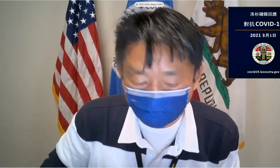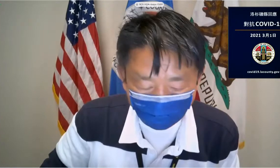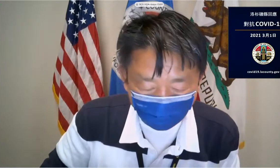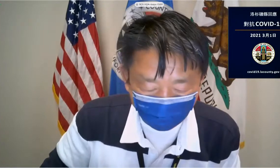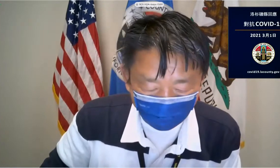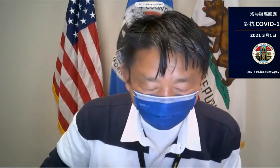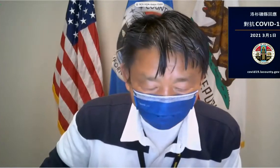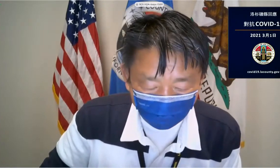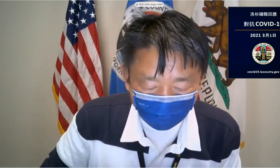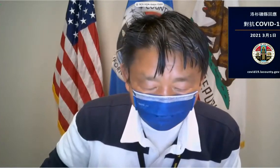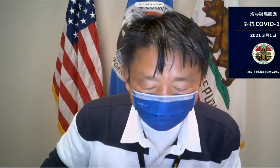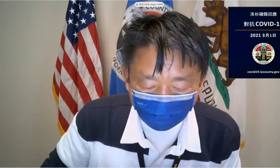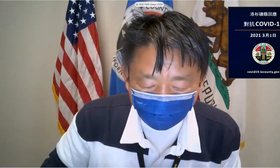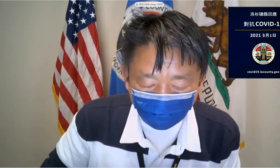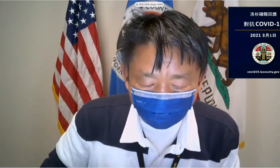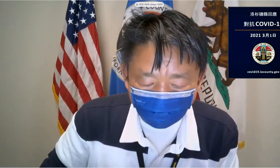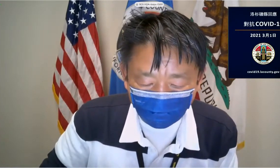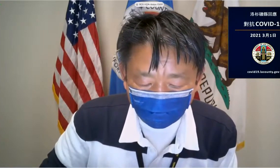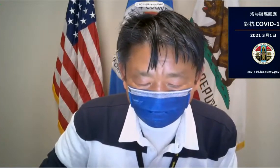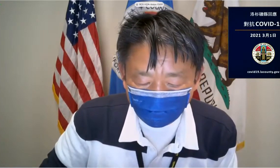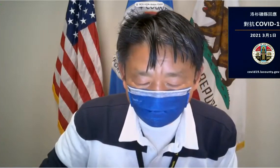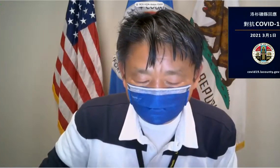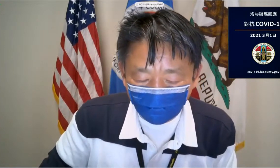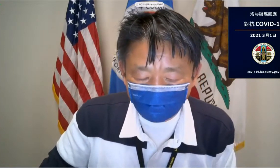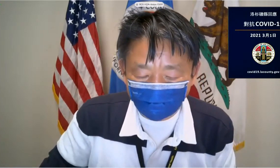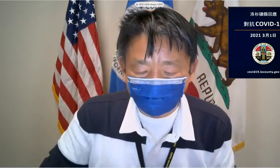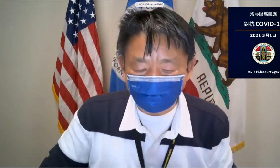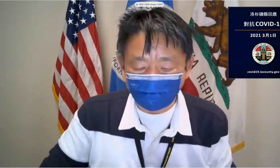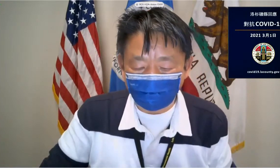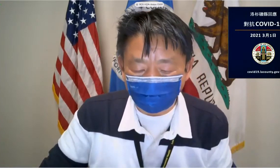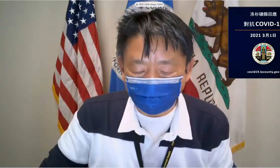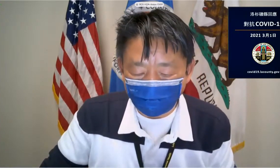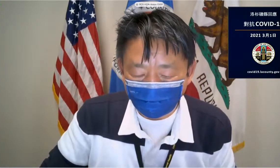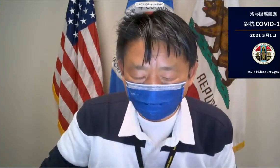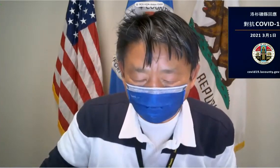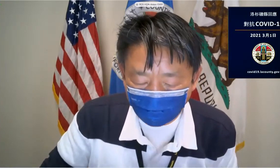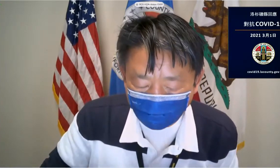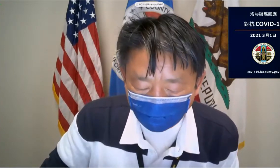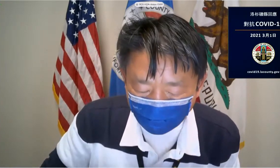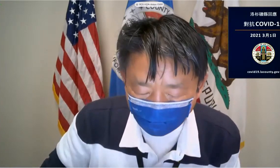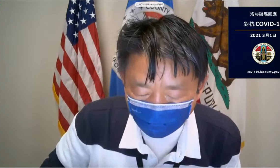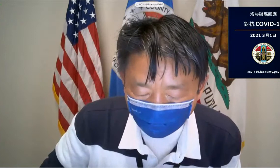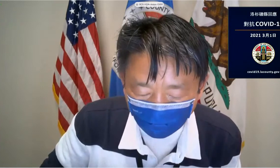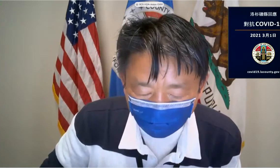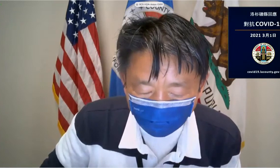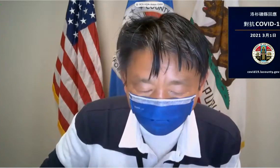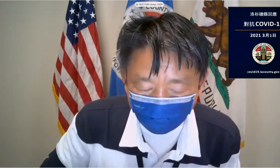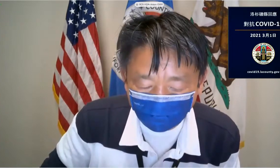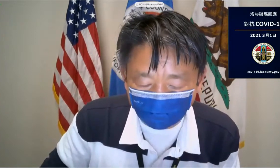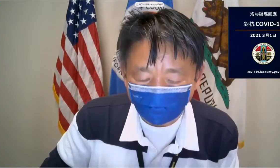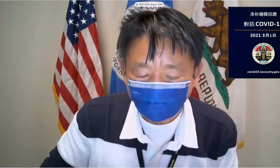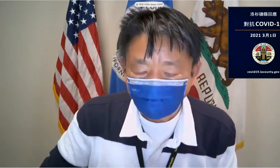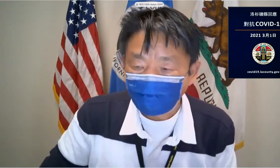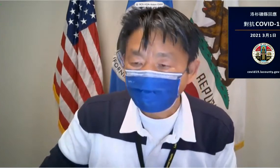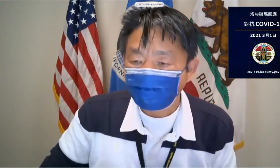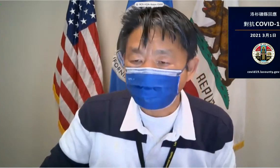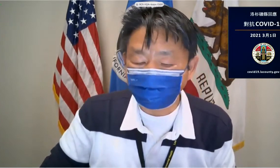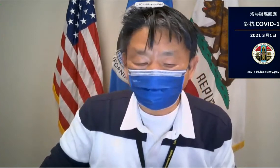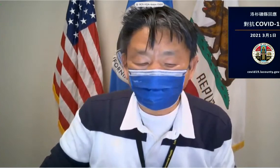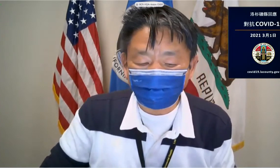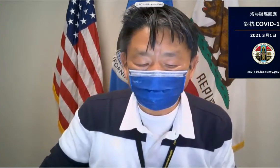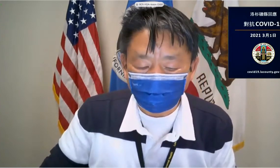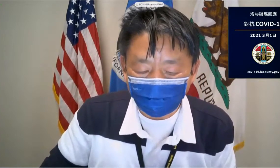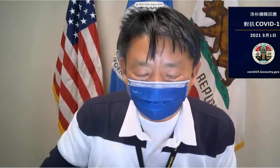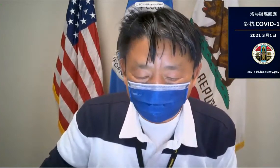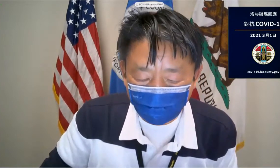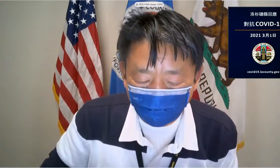21467人。其中12人的年龄属于80岁以上的长者，而其中10人患有其他疾病。